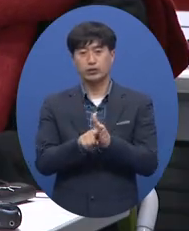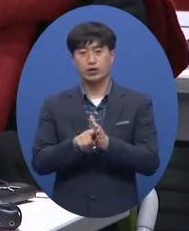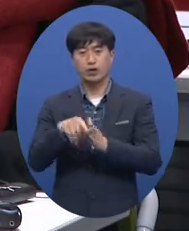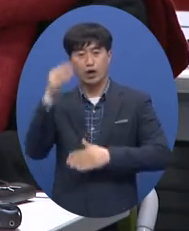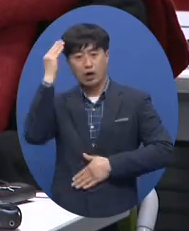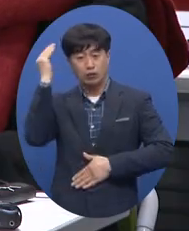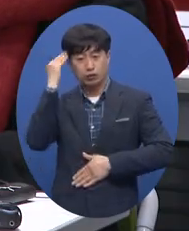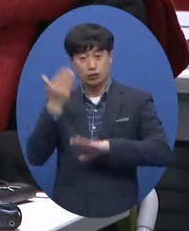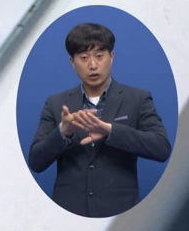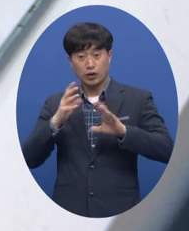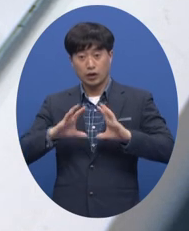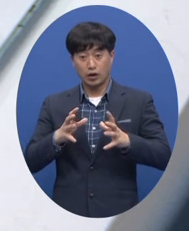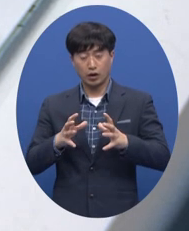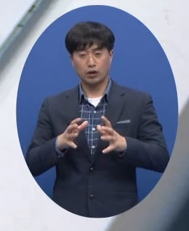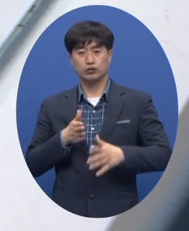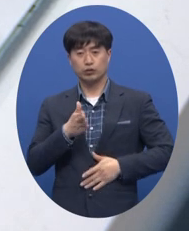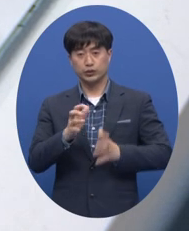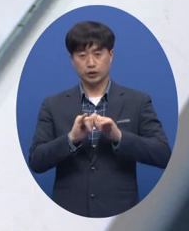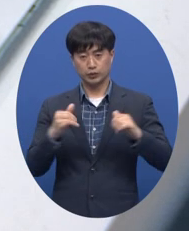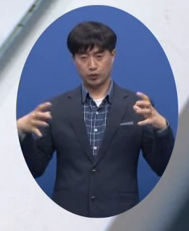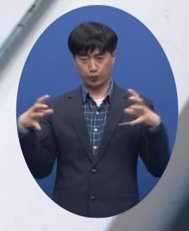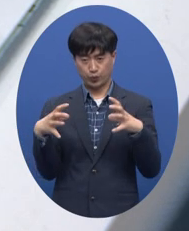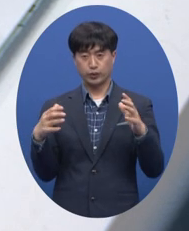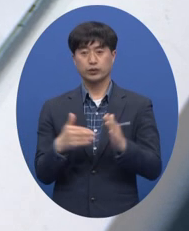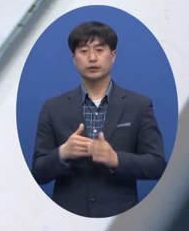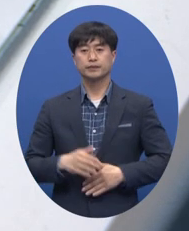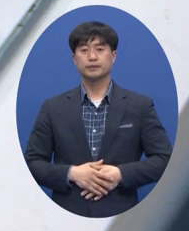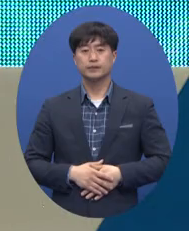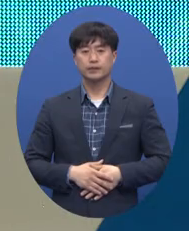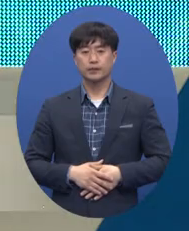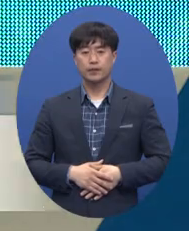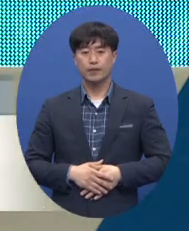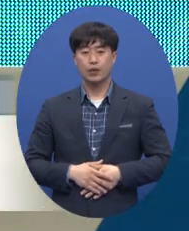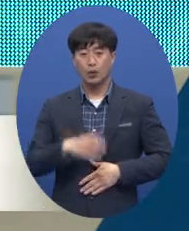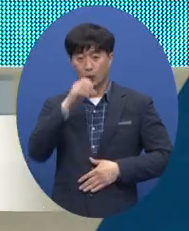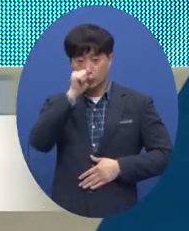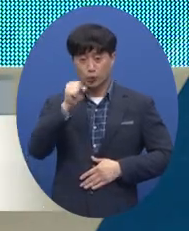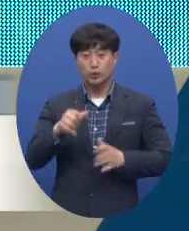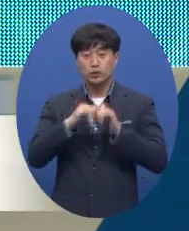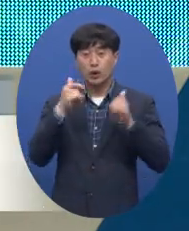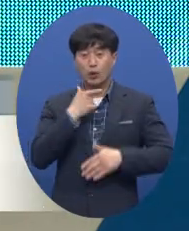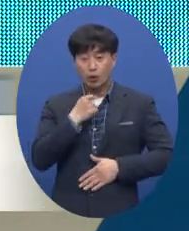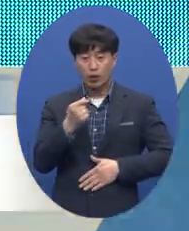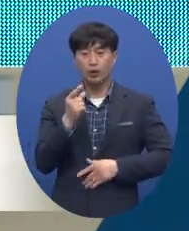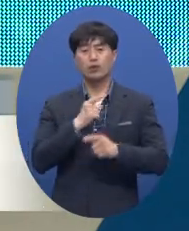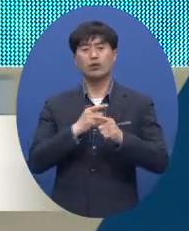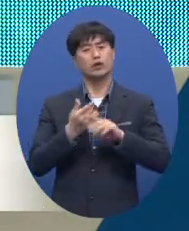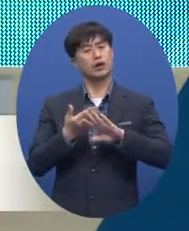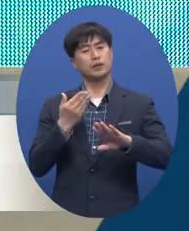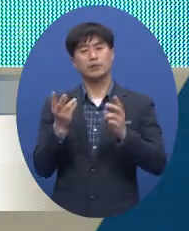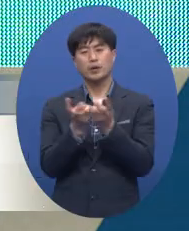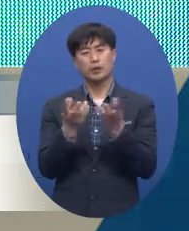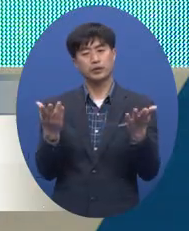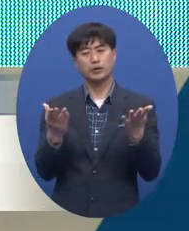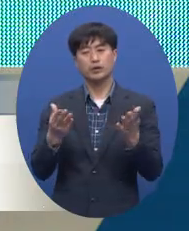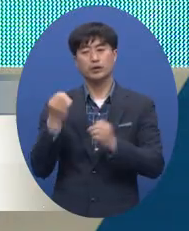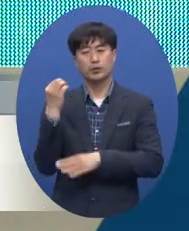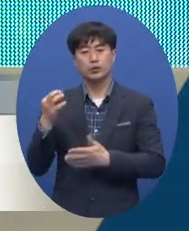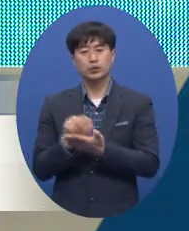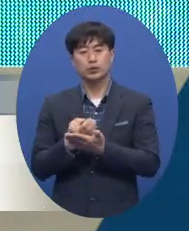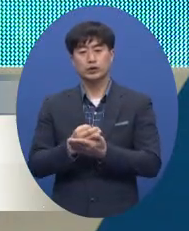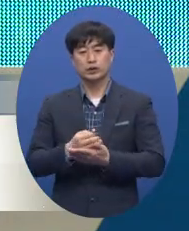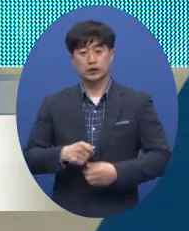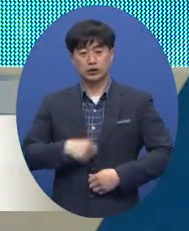위해 국내외 기본소득 건 의자와 석학들이 모였습니다 4 날 공천 우즈 에픽 원트 디스 서야 지